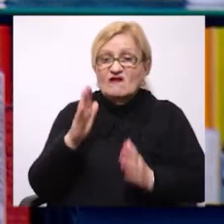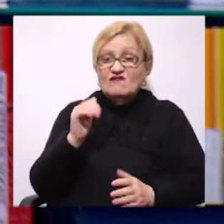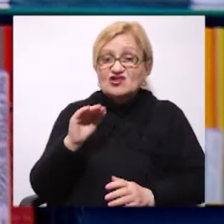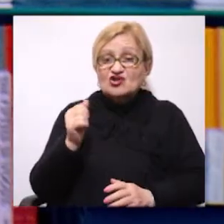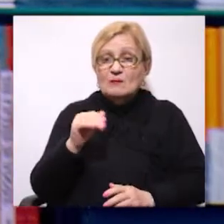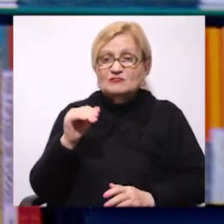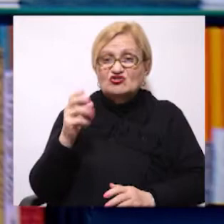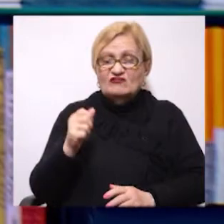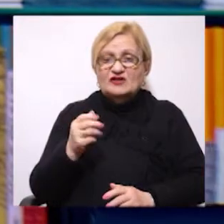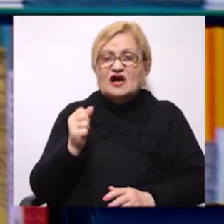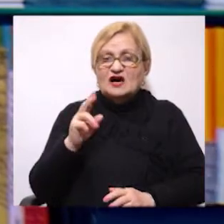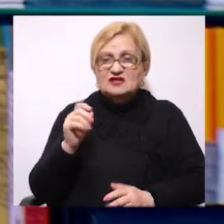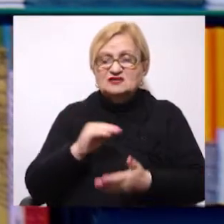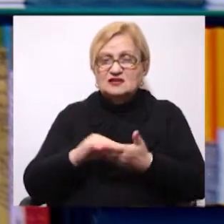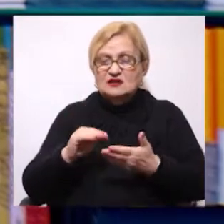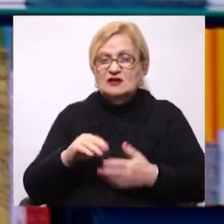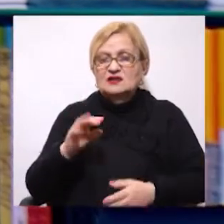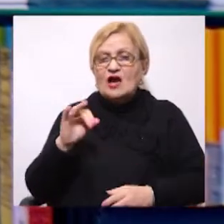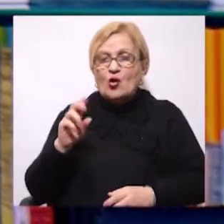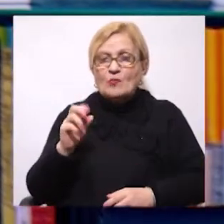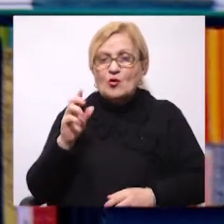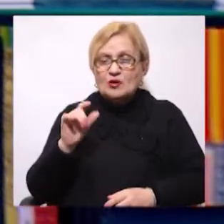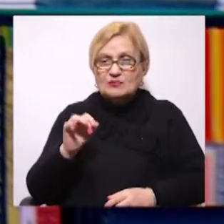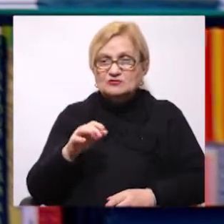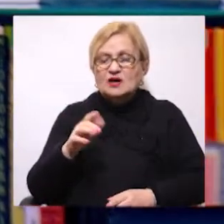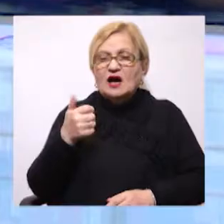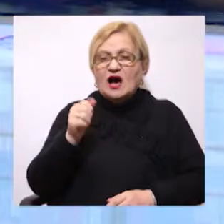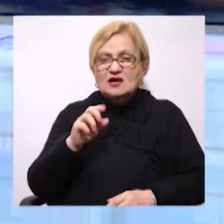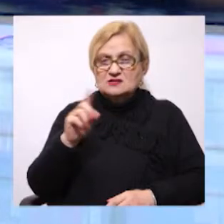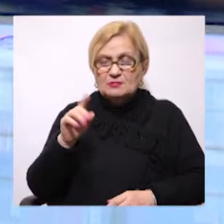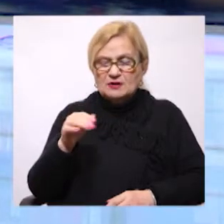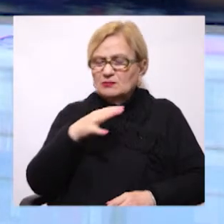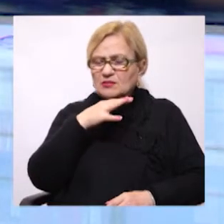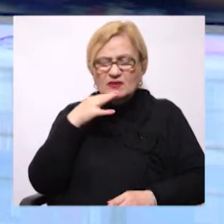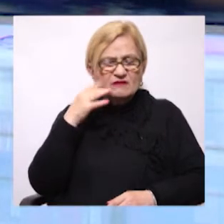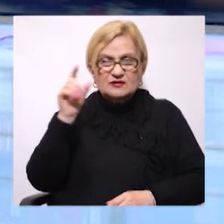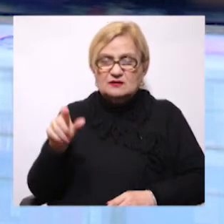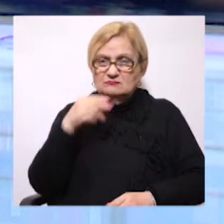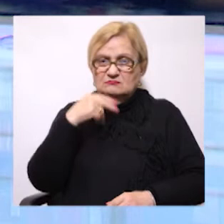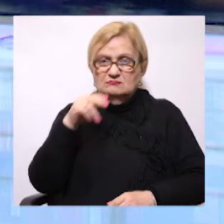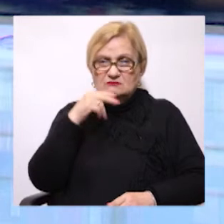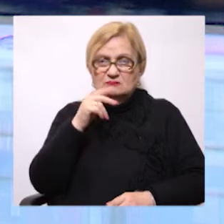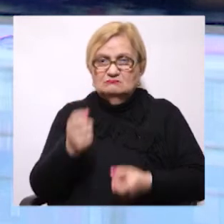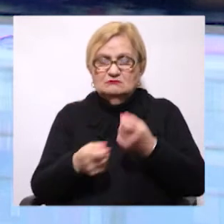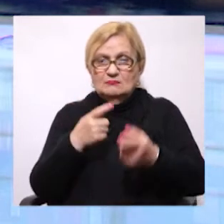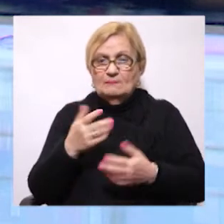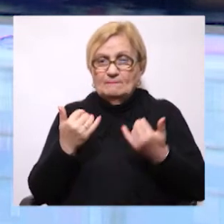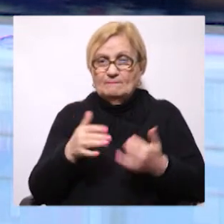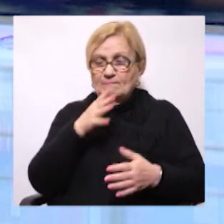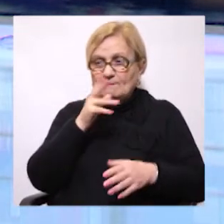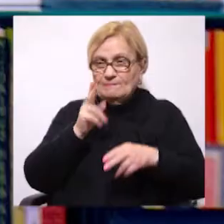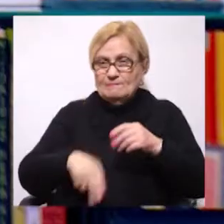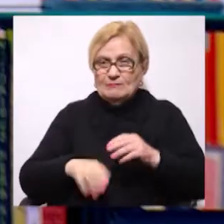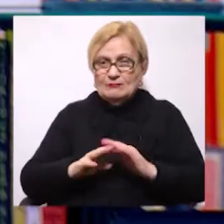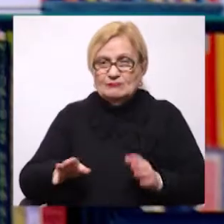აკაკი წერეთელი, იაკობ გოგებაშვილი, ალექსანდრე ყაზბეგი და ბევრი სხვა. და აიწურება გაკვეთილისთვის გამოყოფილი დრო